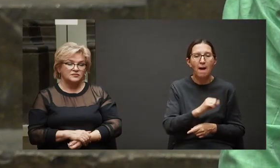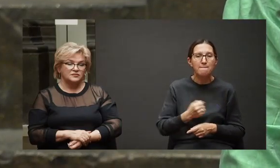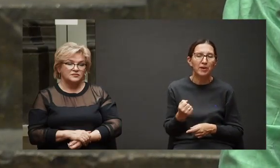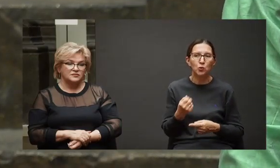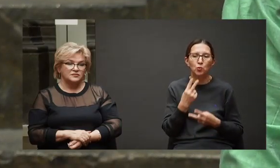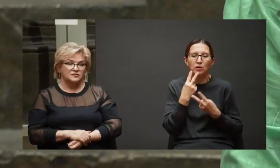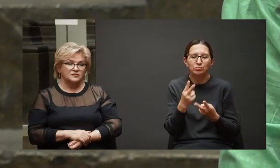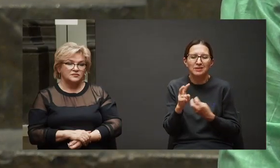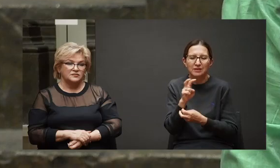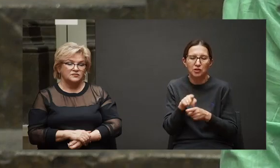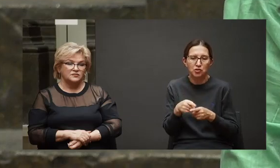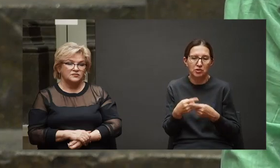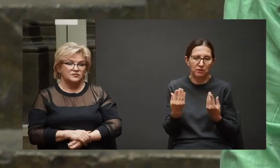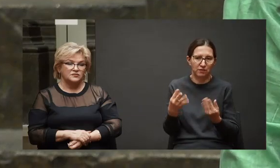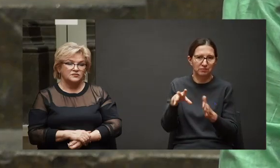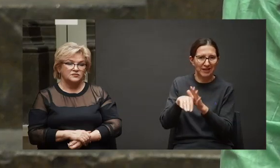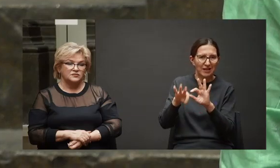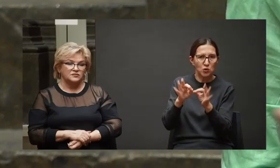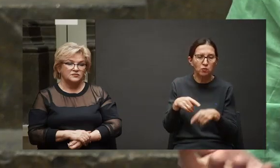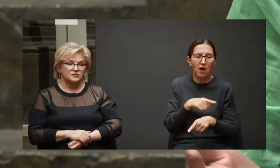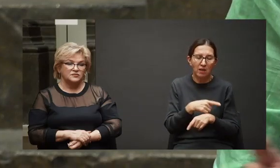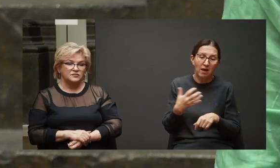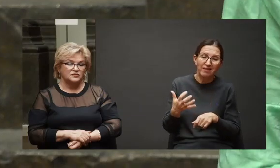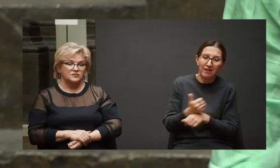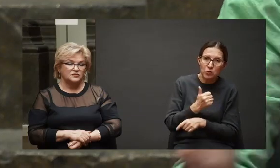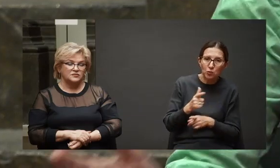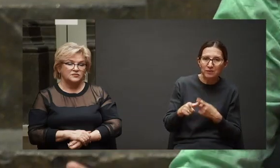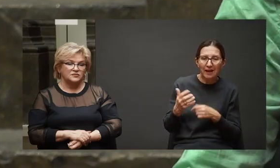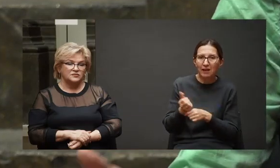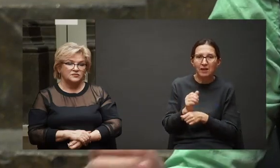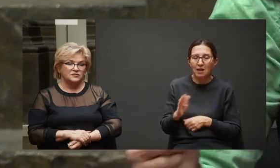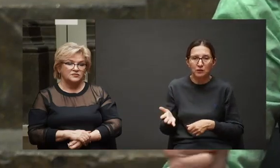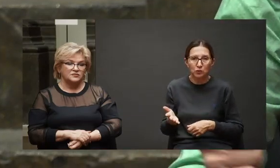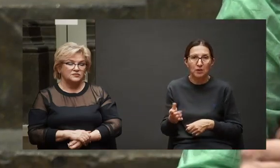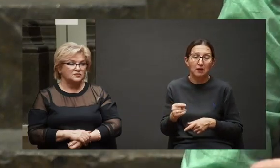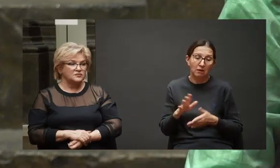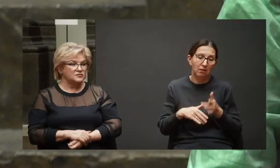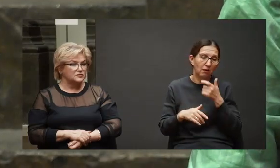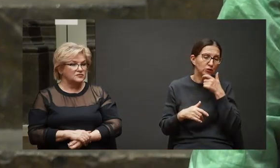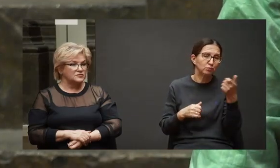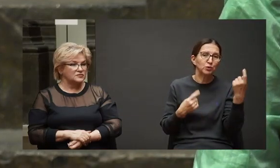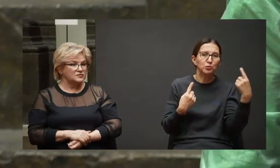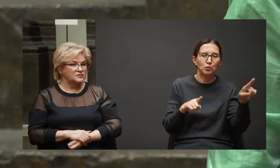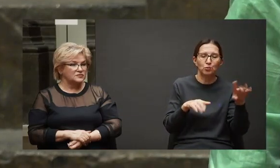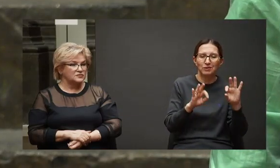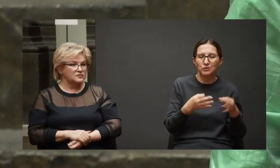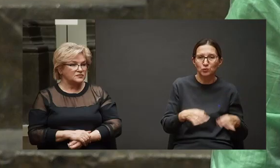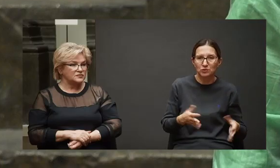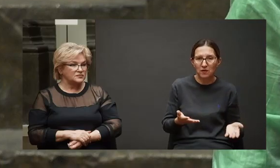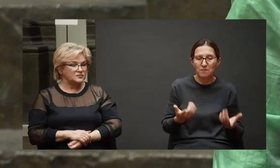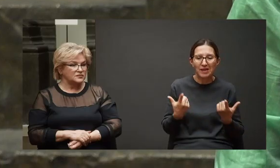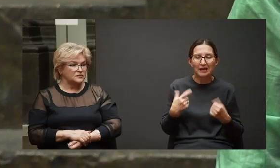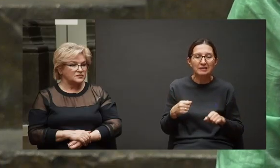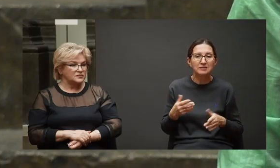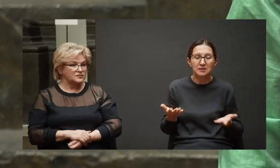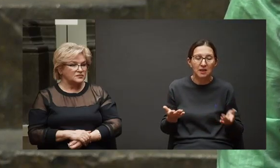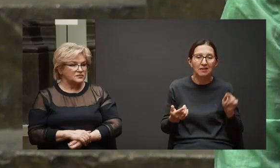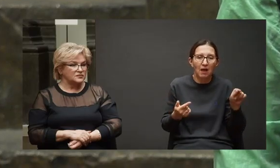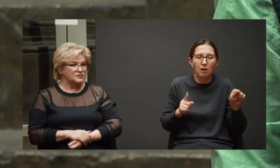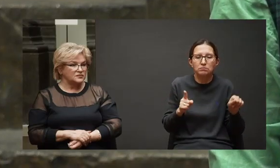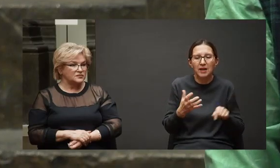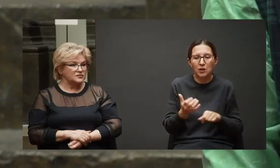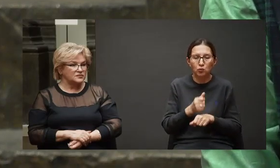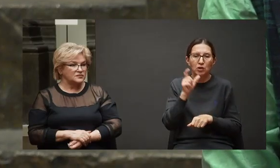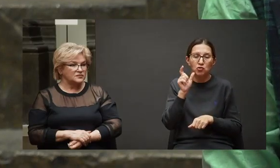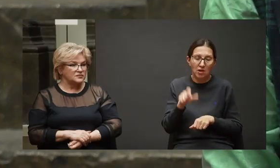произведении искусства. Она найдет там то, что она ищет, или не найдет, и пойдет смотреть на другое произведение искусства, где найдет. Человек,